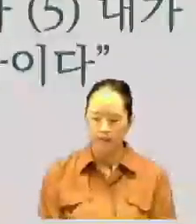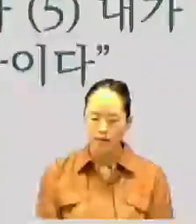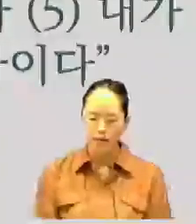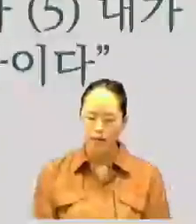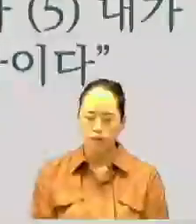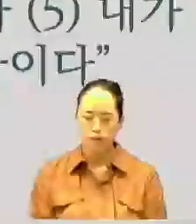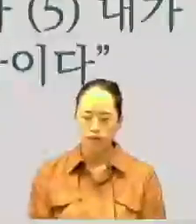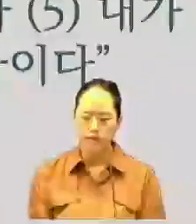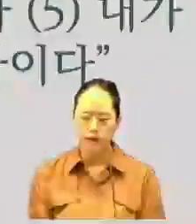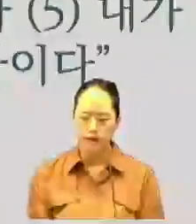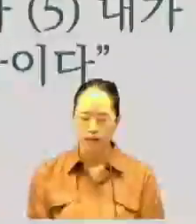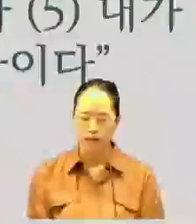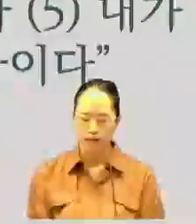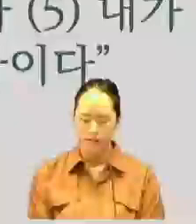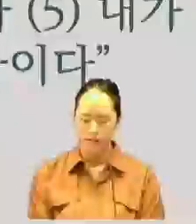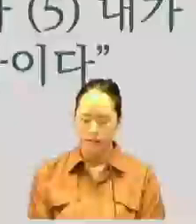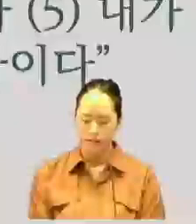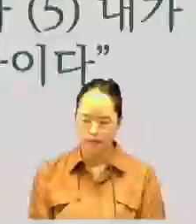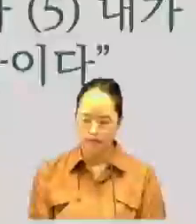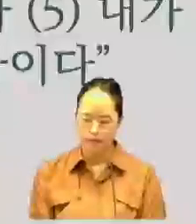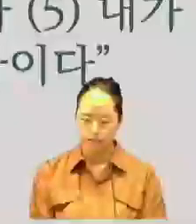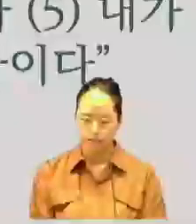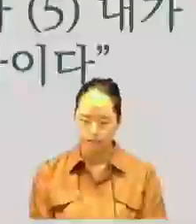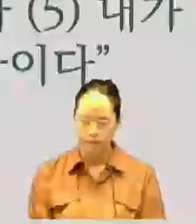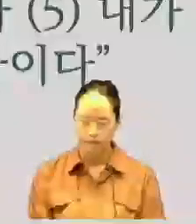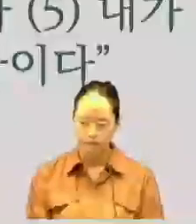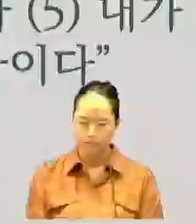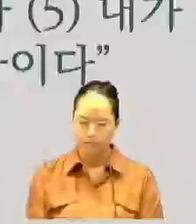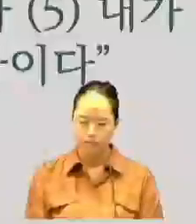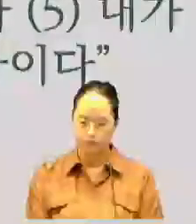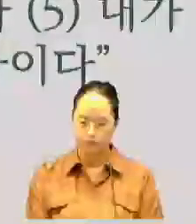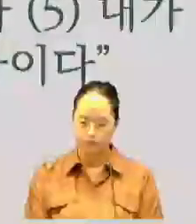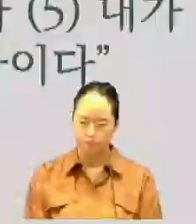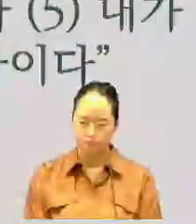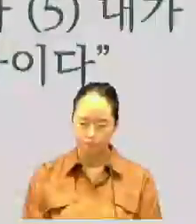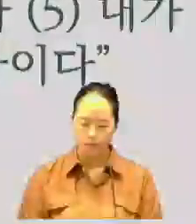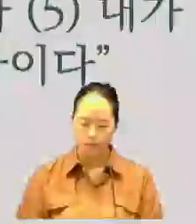这里面说，强辩的岂可与全能者争论吗？